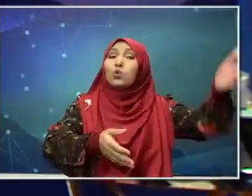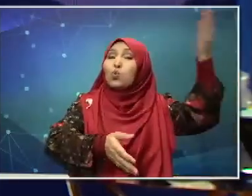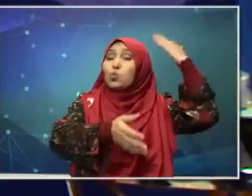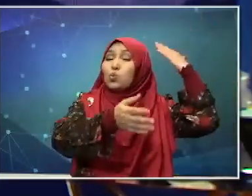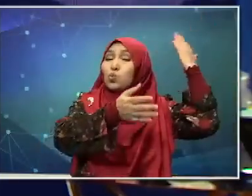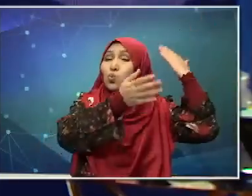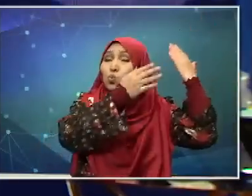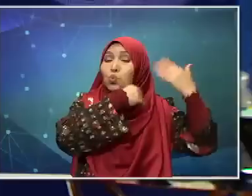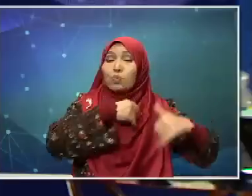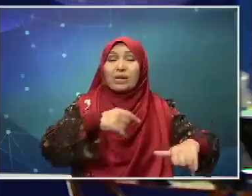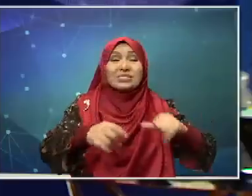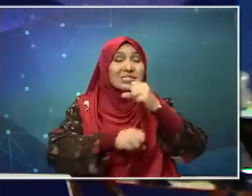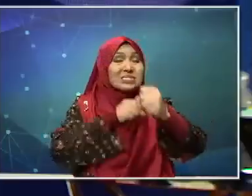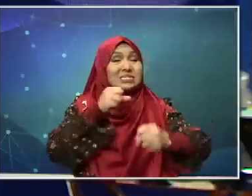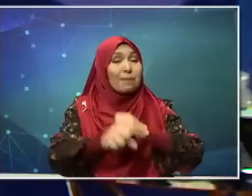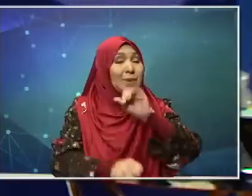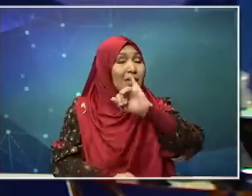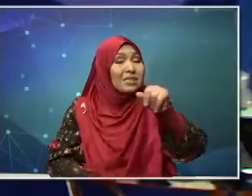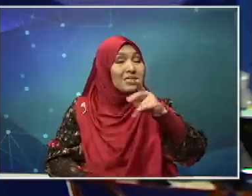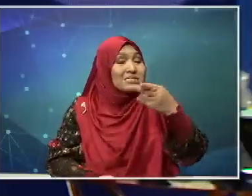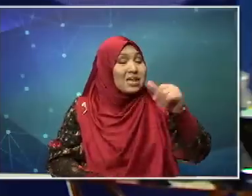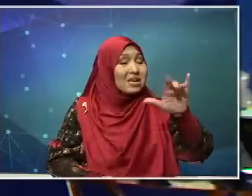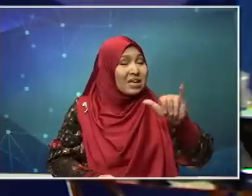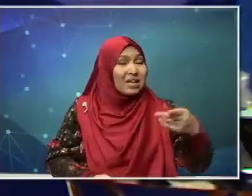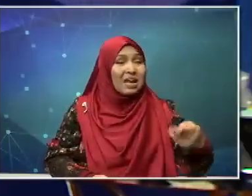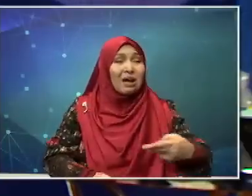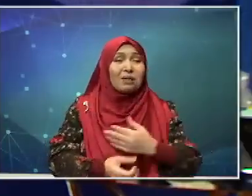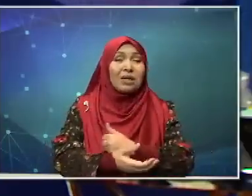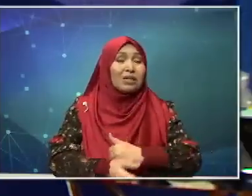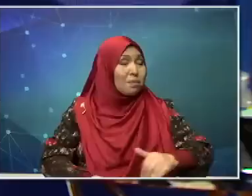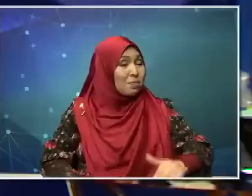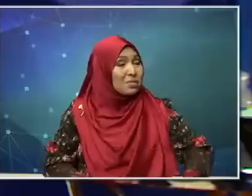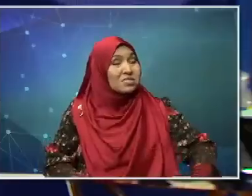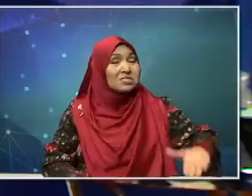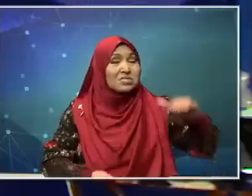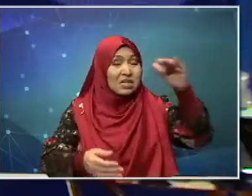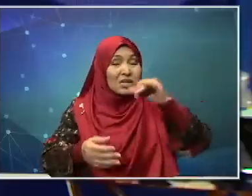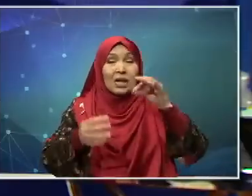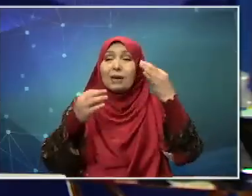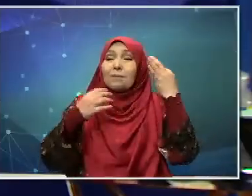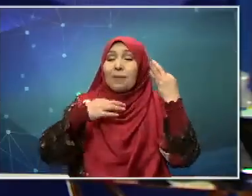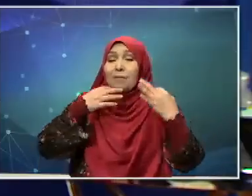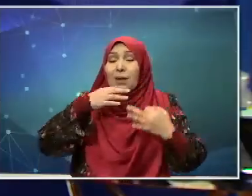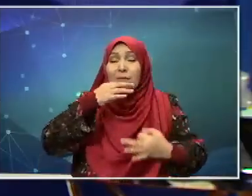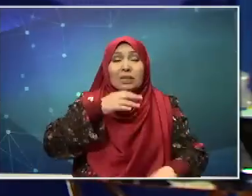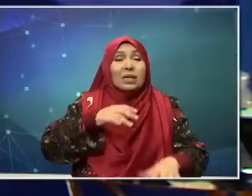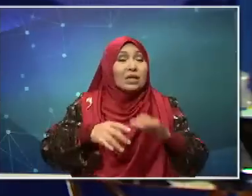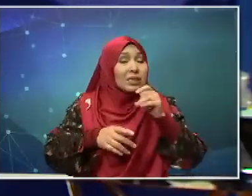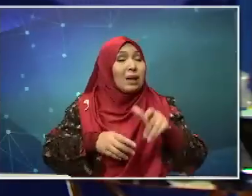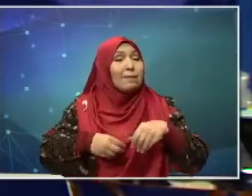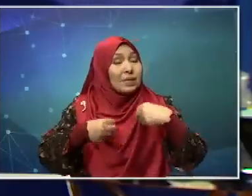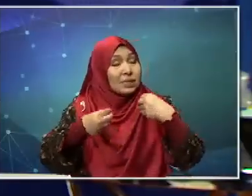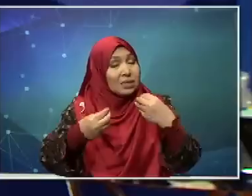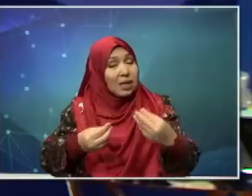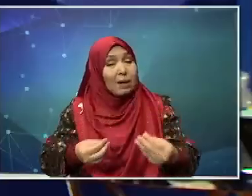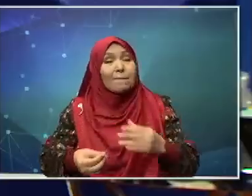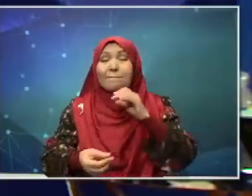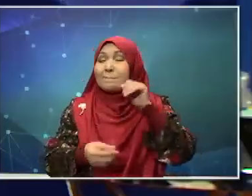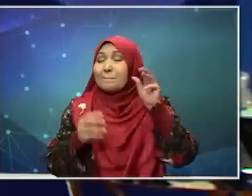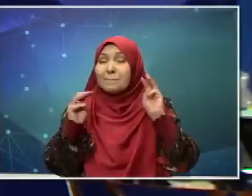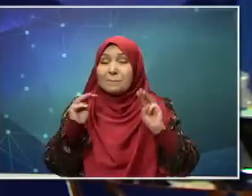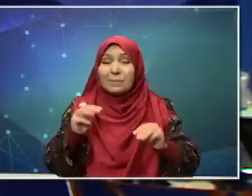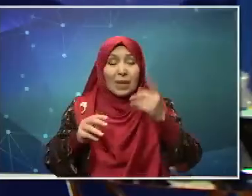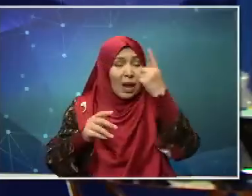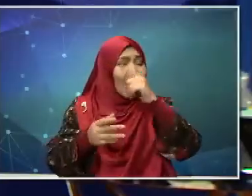dan apakah patut Allah Anak Allah itu orang yang dibesarkan menyenangi perhiasan sedangkan di tidak mampu memberi alasan yang tegas dan jelas dalam